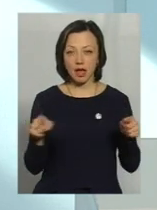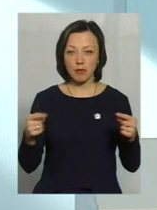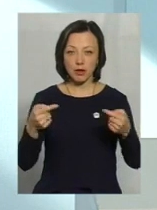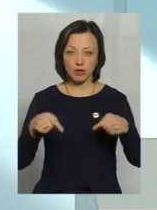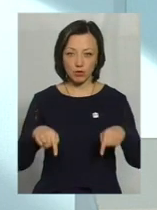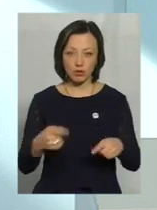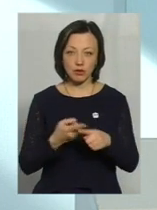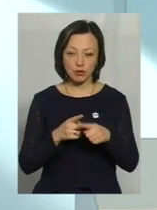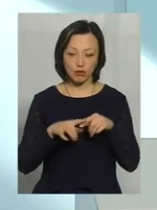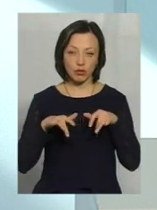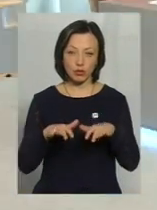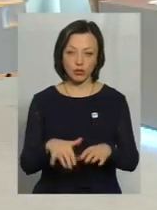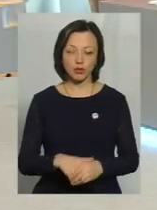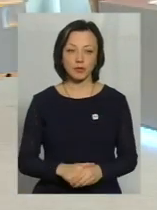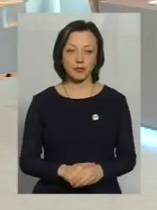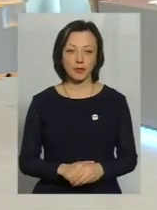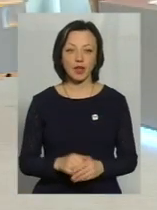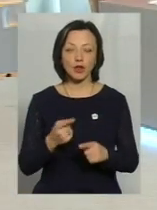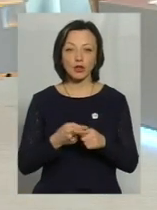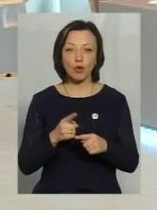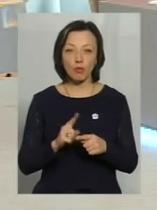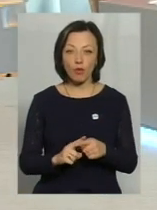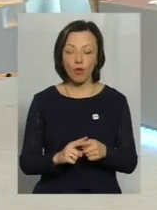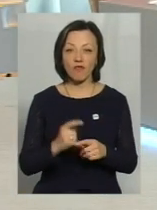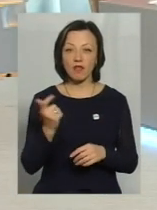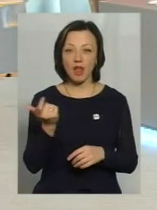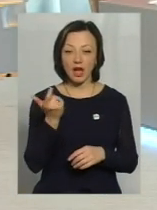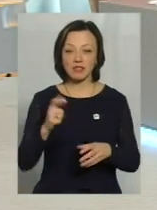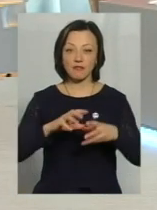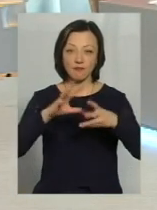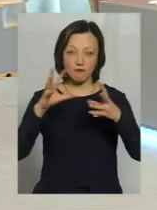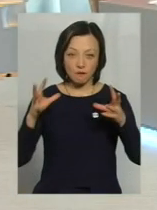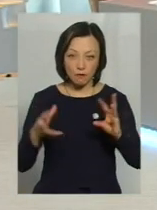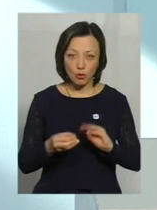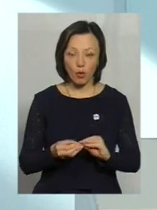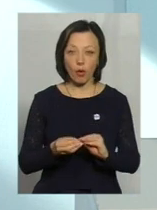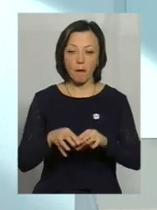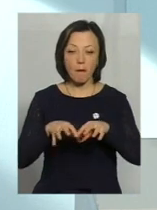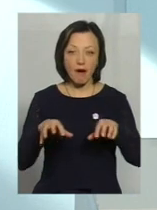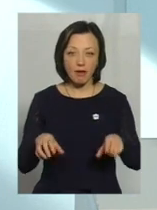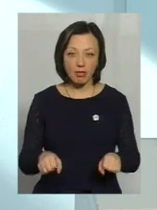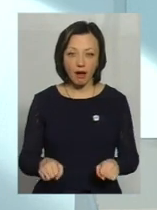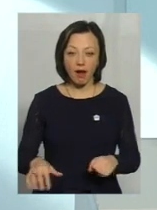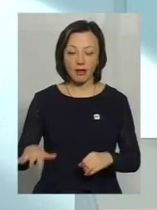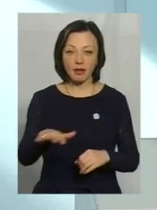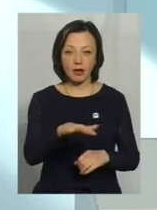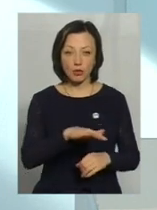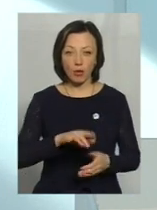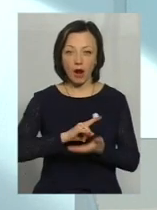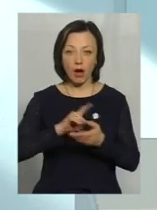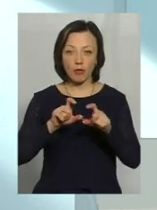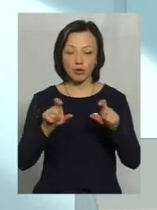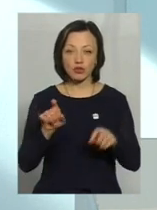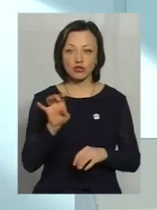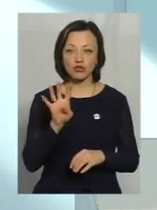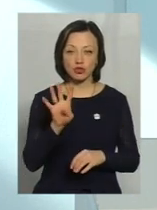проходить цю відповідну процедуру. Тому власниками всього майна – яке знаходиться на території аеропорту, є